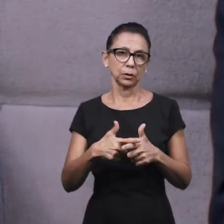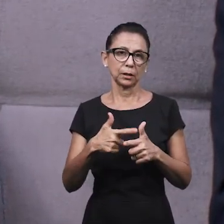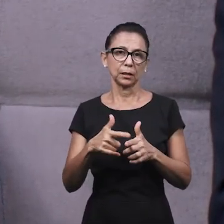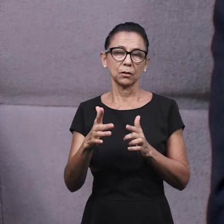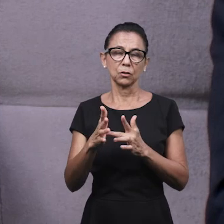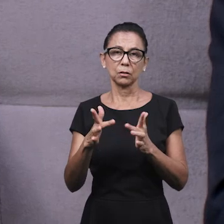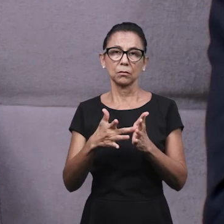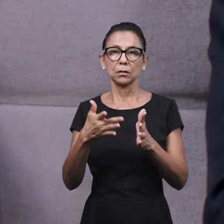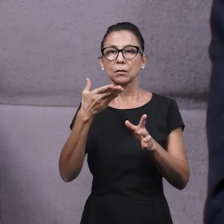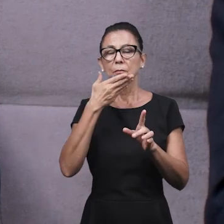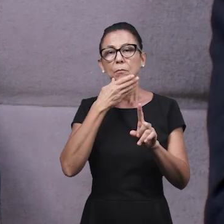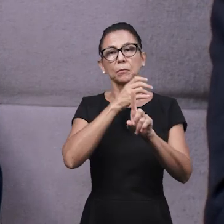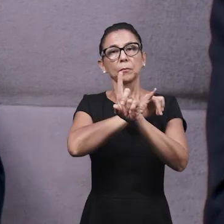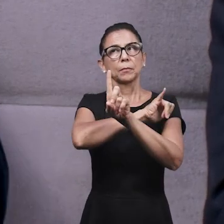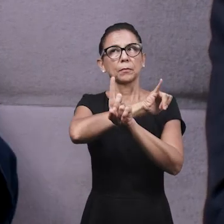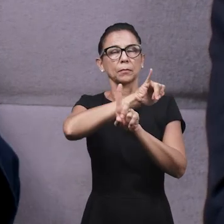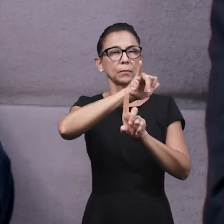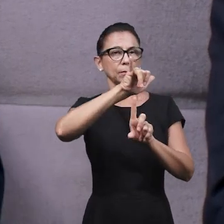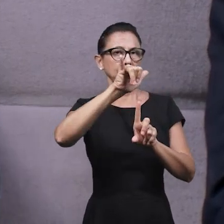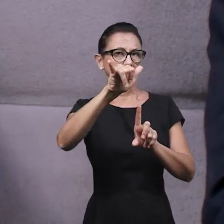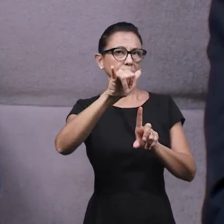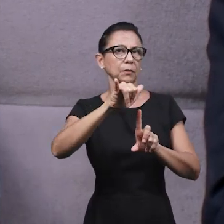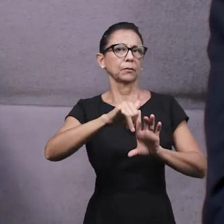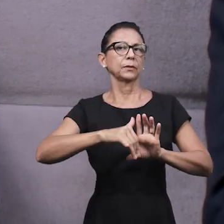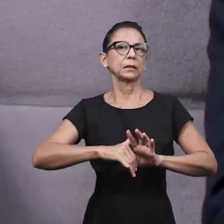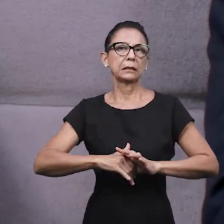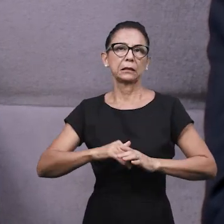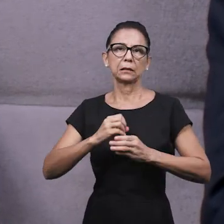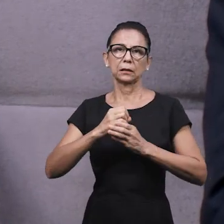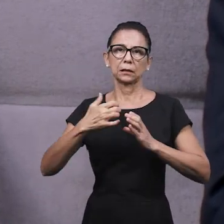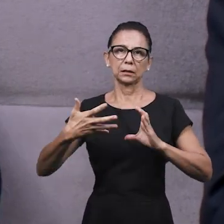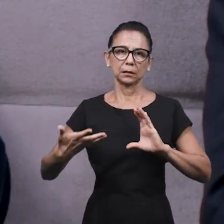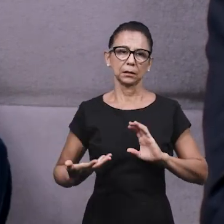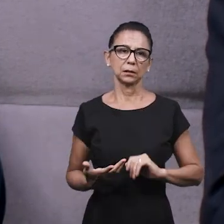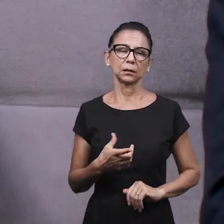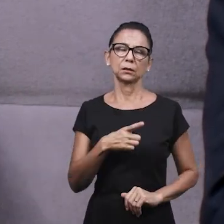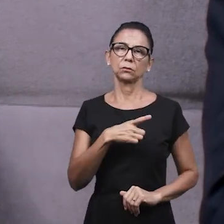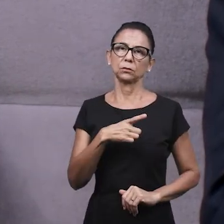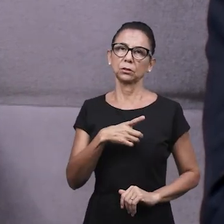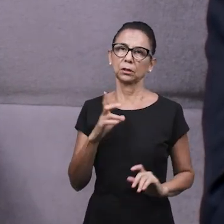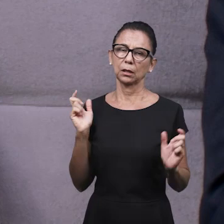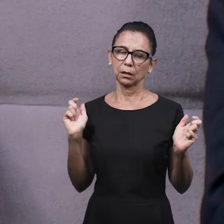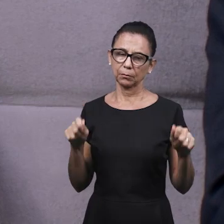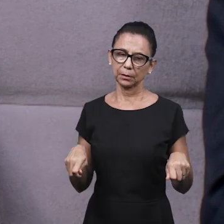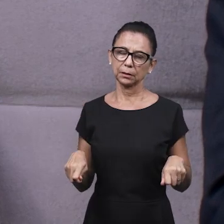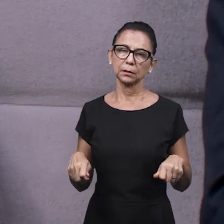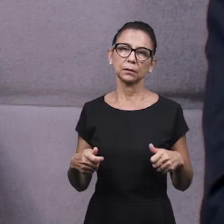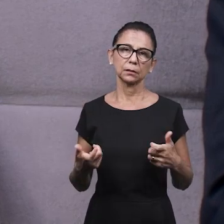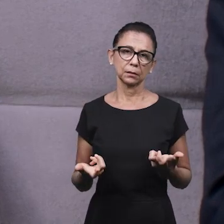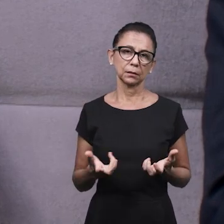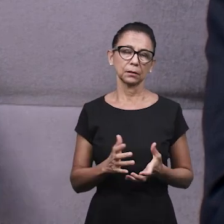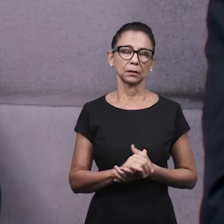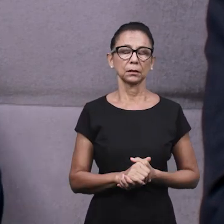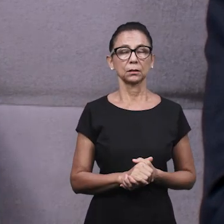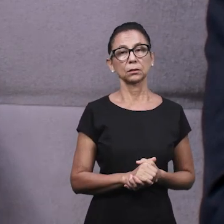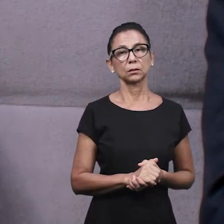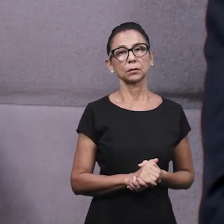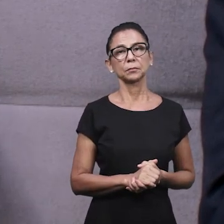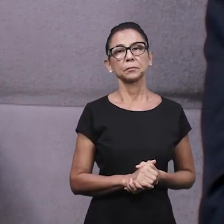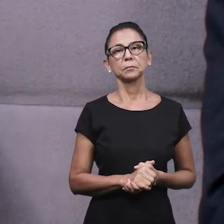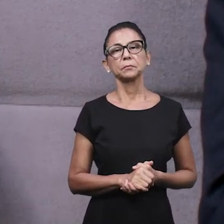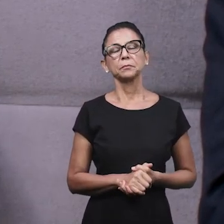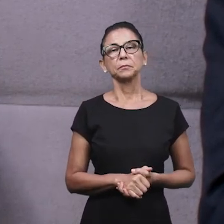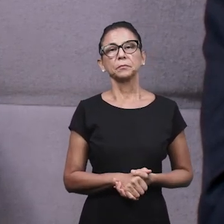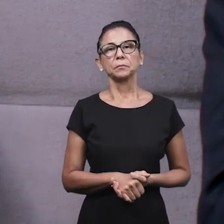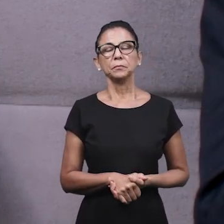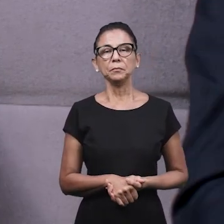prophète, n'est-ce pas? Il avait cette capacité comme un homme d'être le